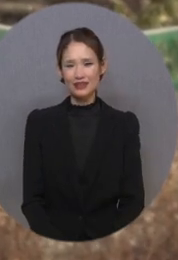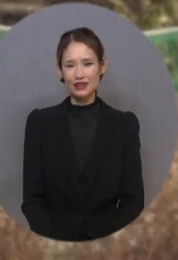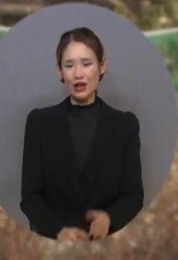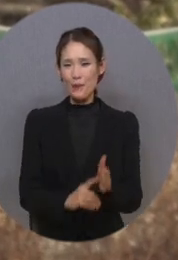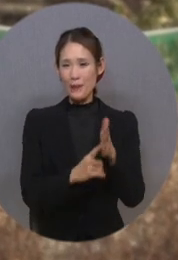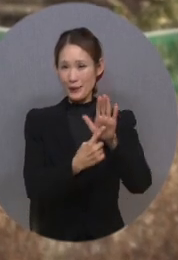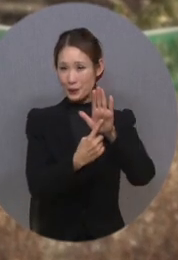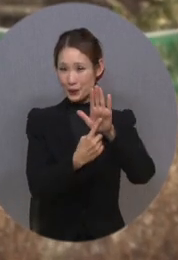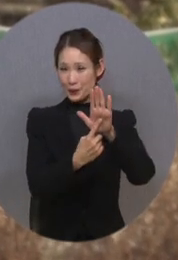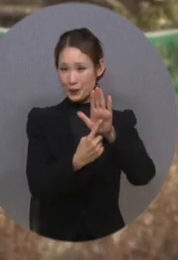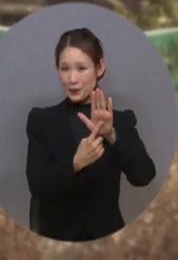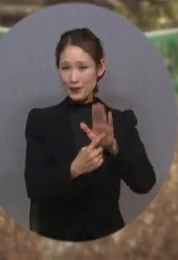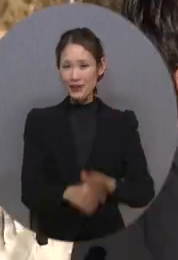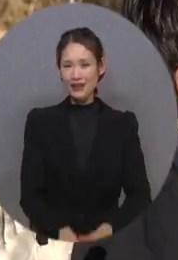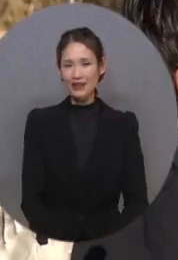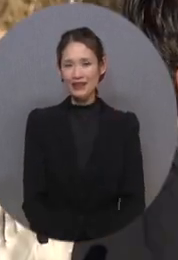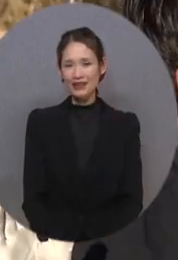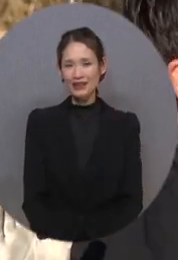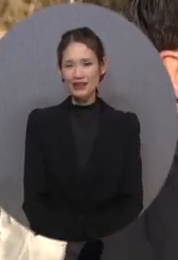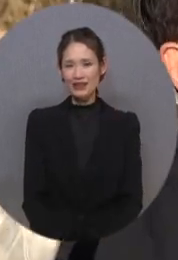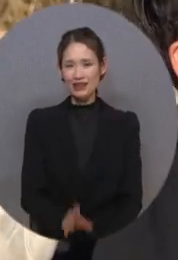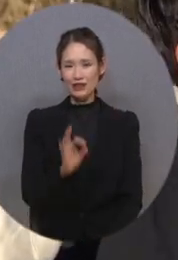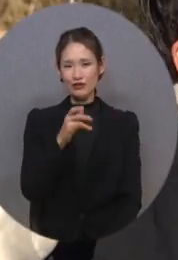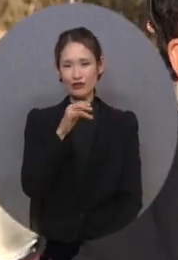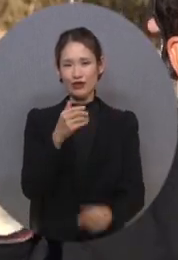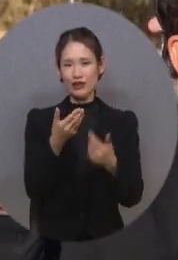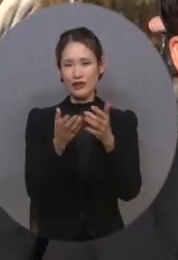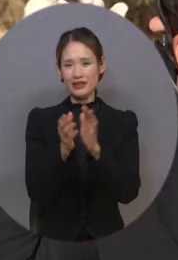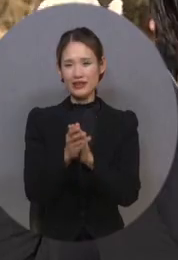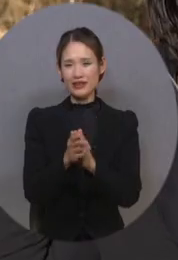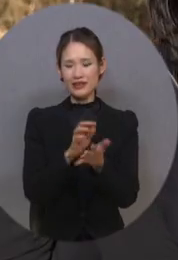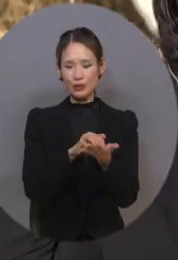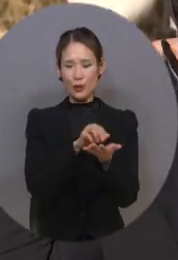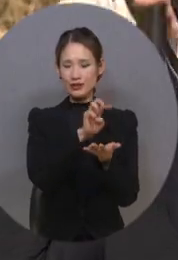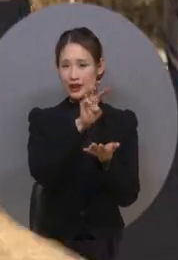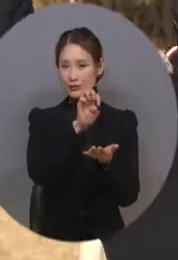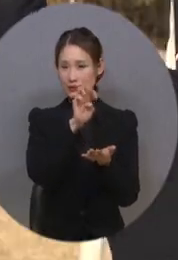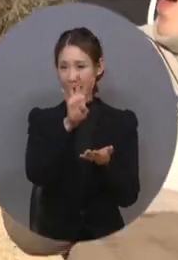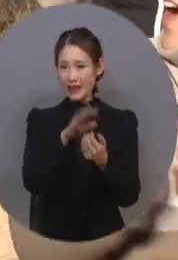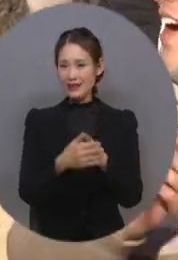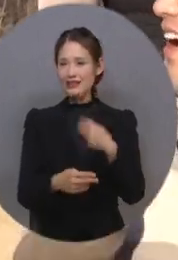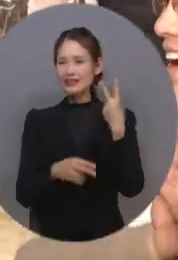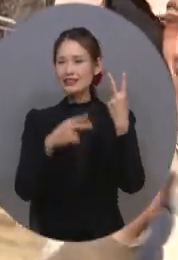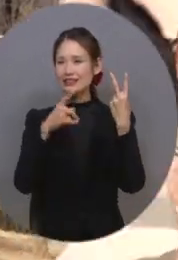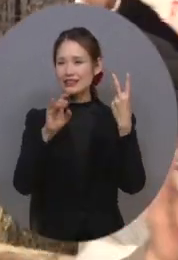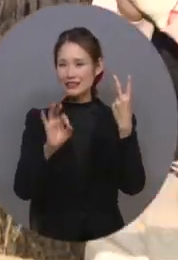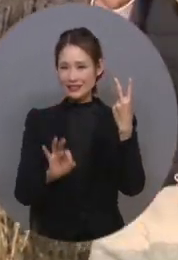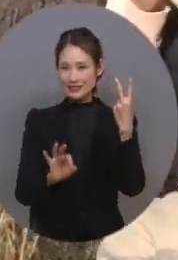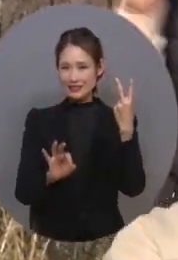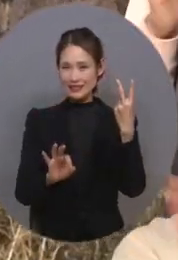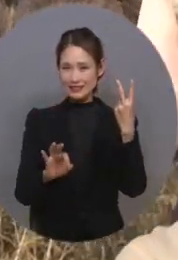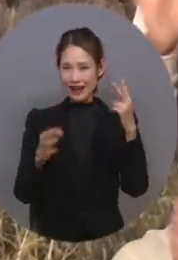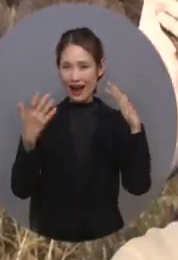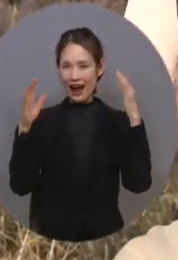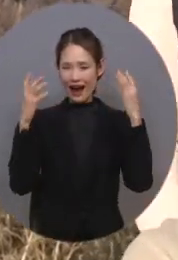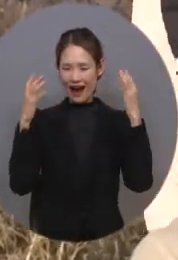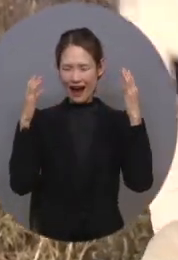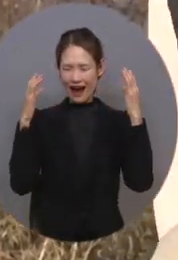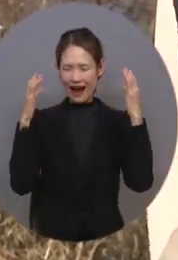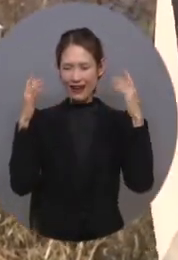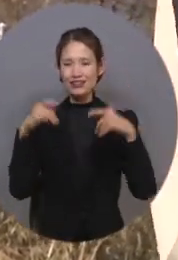발표하세요. 아~ 자, 윤영 팀이 34타로 2등. 와!